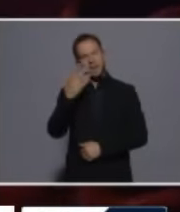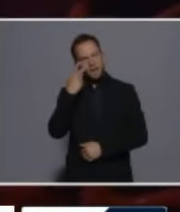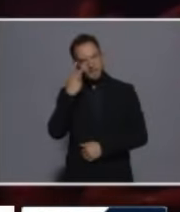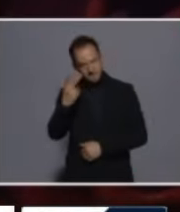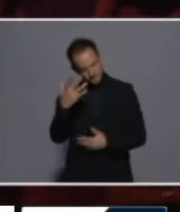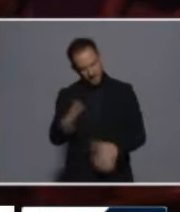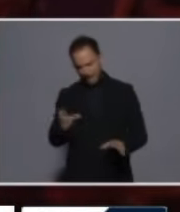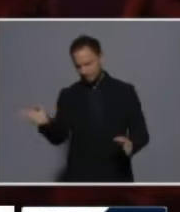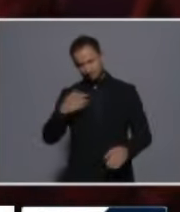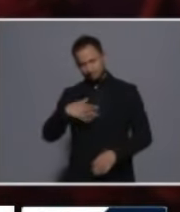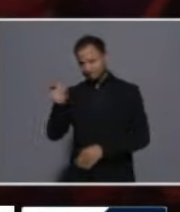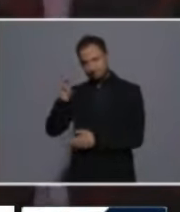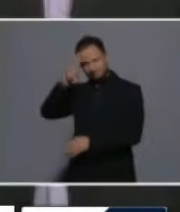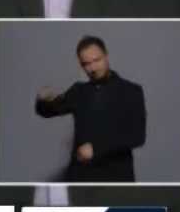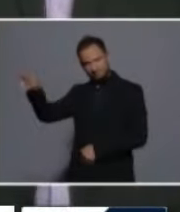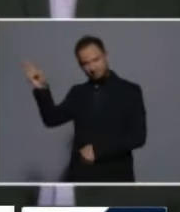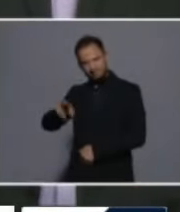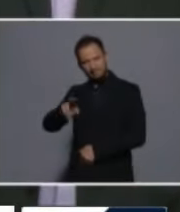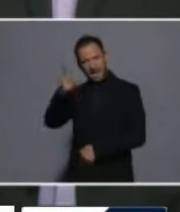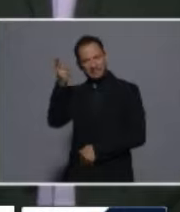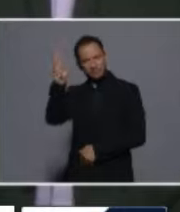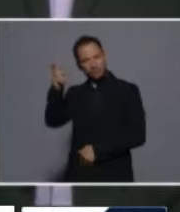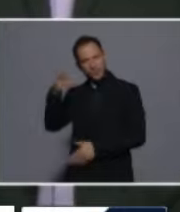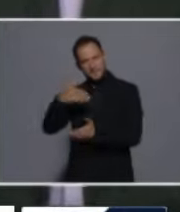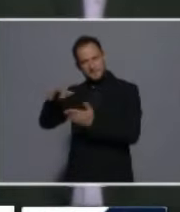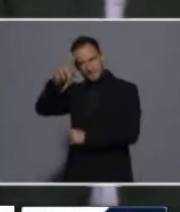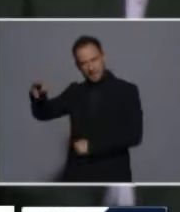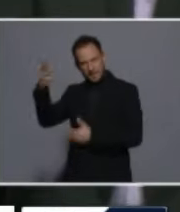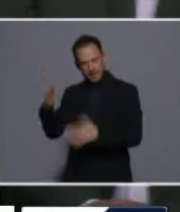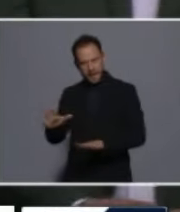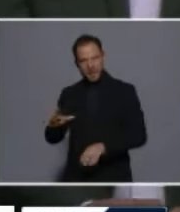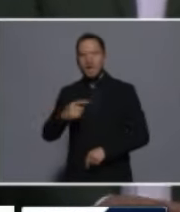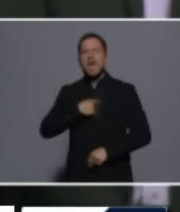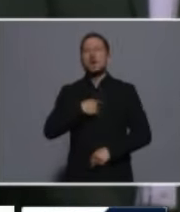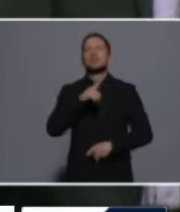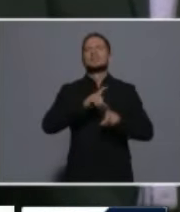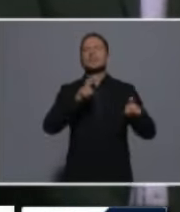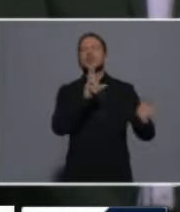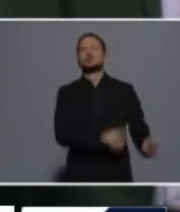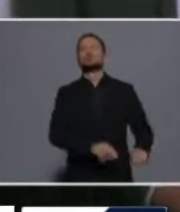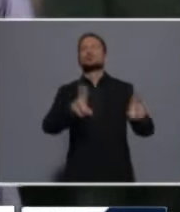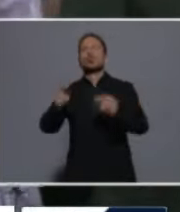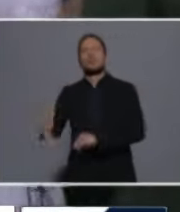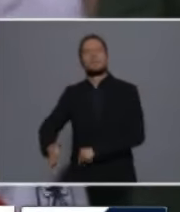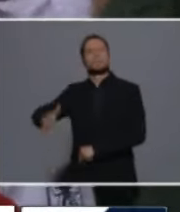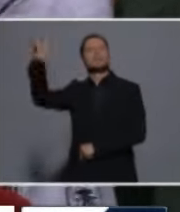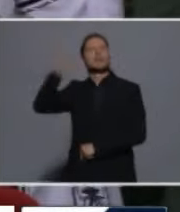Δεν είμαι Μητσοτάκης να κρατάω στο ψηφοδέλτιο η μνήτρια του Κασιδιάρη.